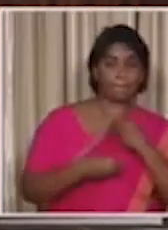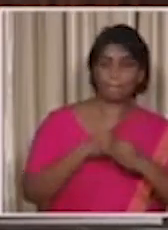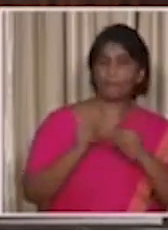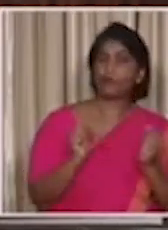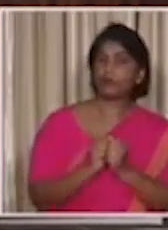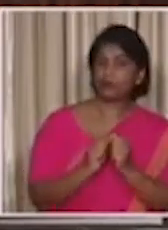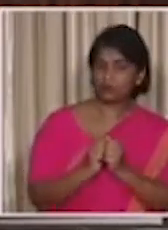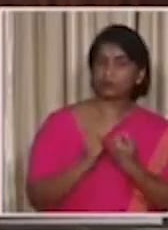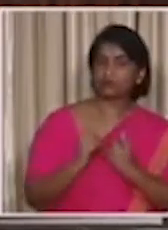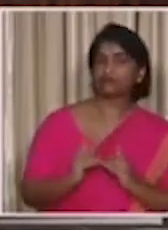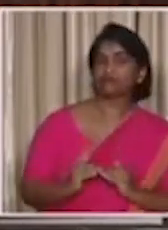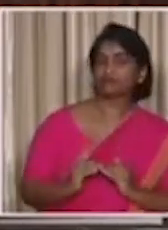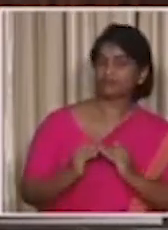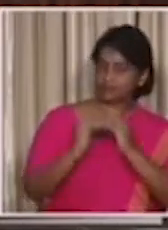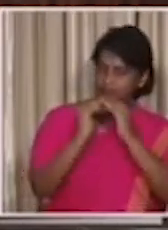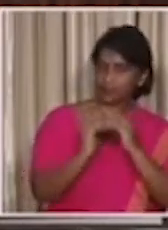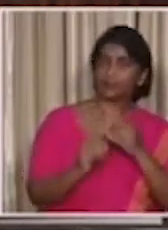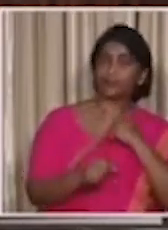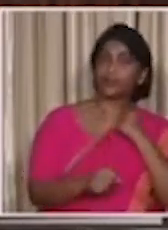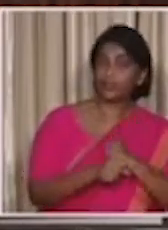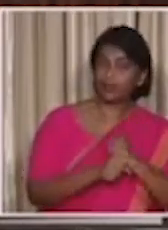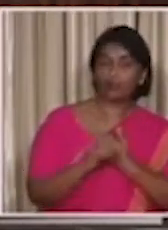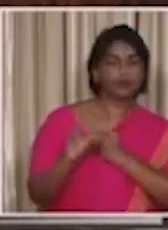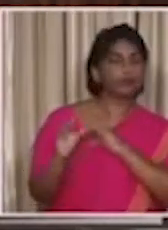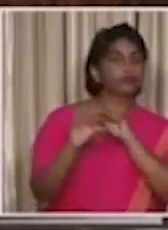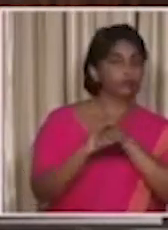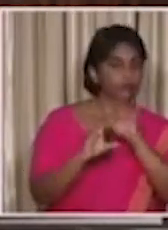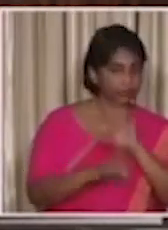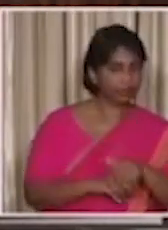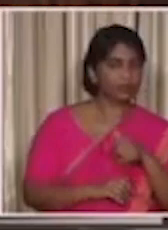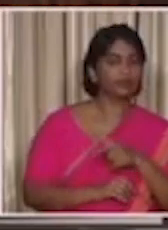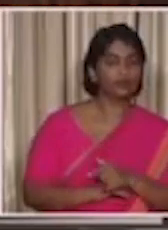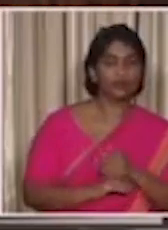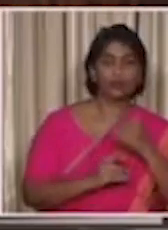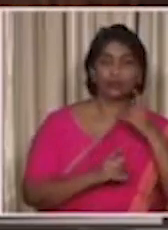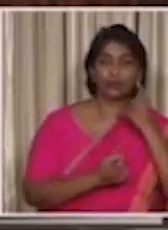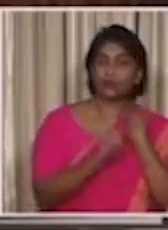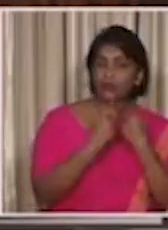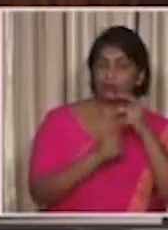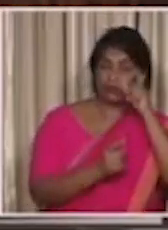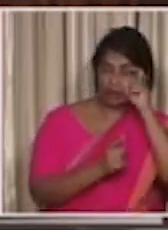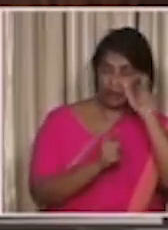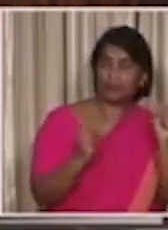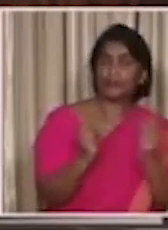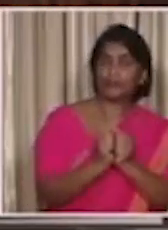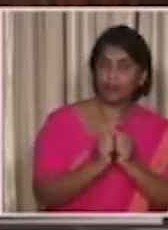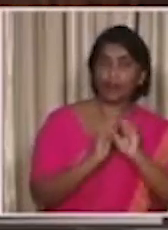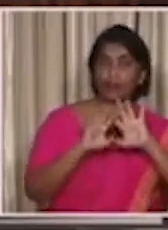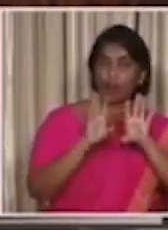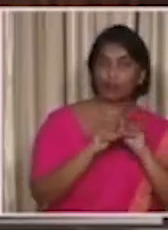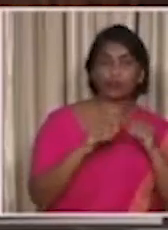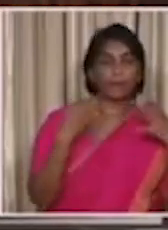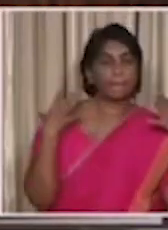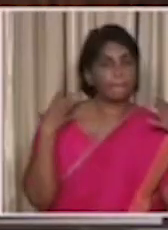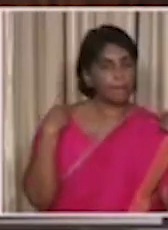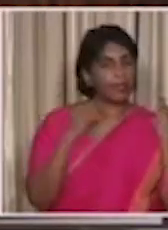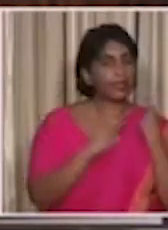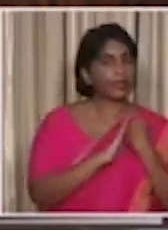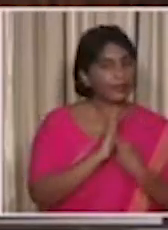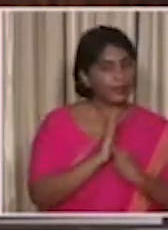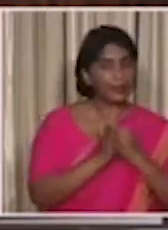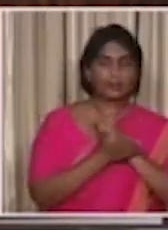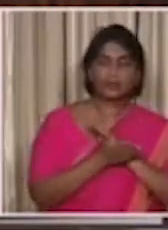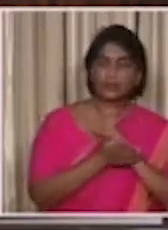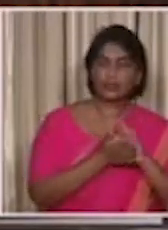කටයුතු සඳහා යොමු කිරීමයි. රජයේ මැදිහත් විය යුත්තේ නියාමන කාර්යයන්, පොදු පහසුකම් සහ නීතිය හා